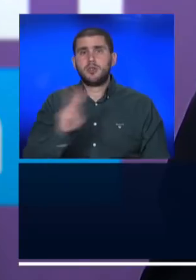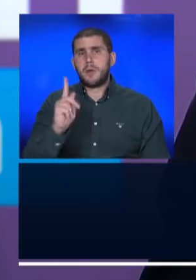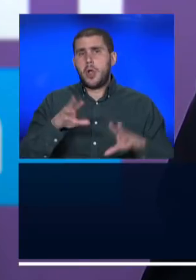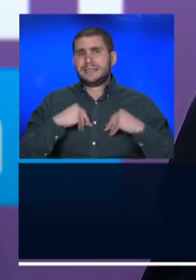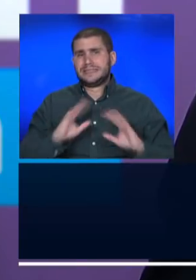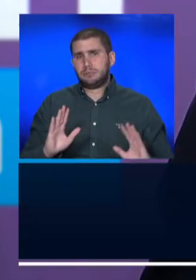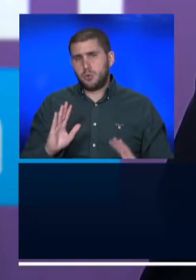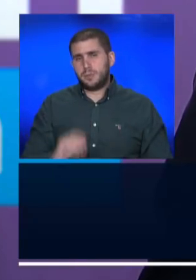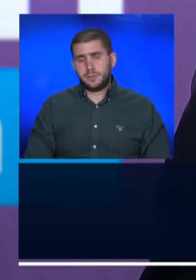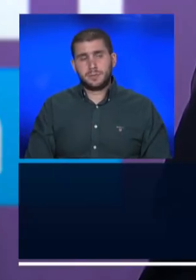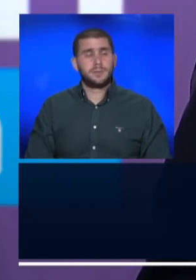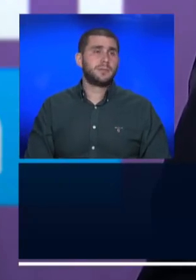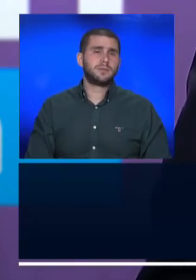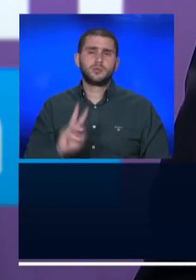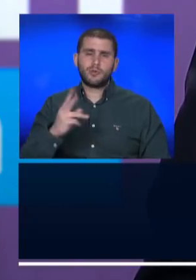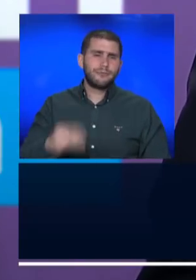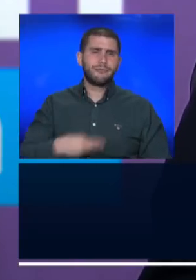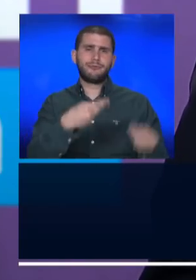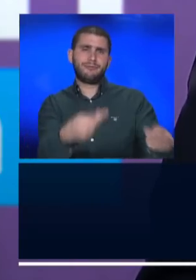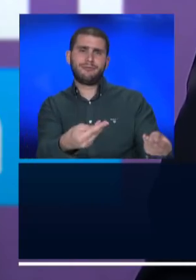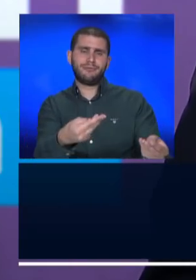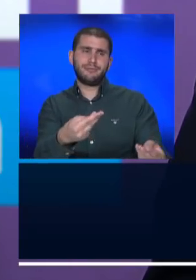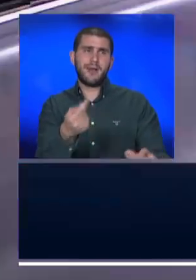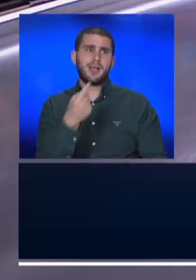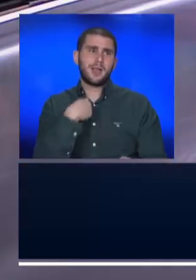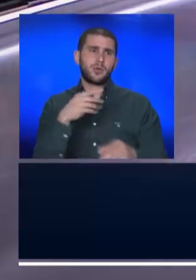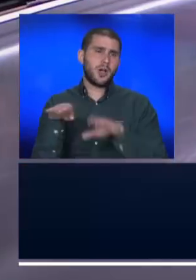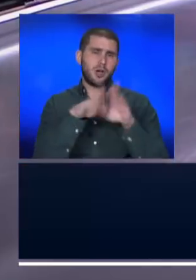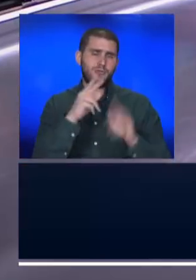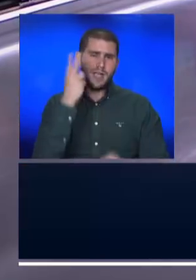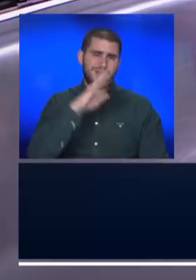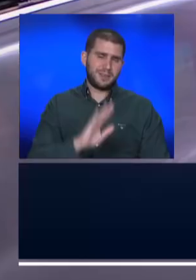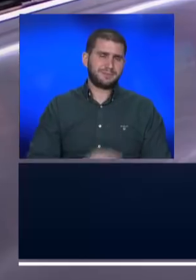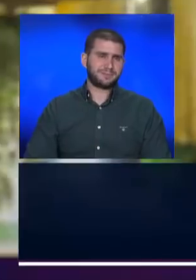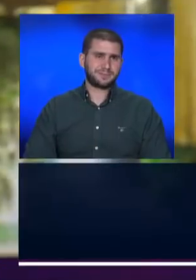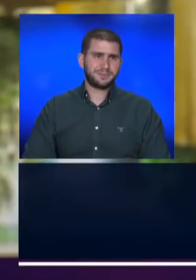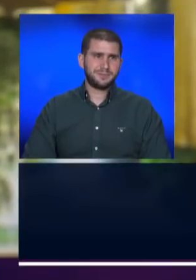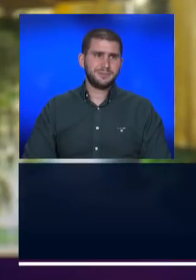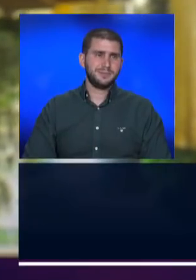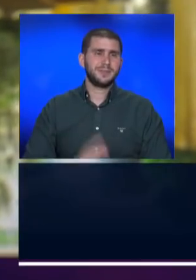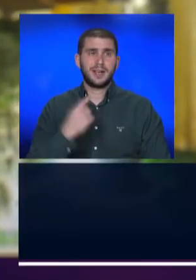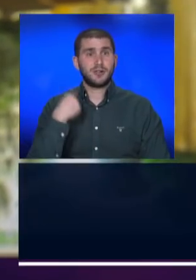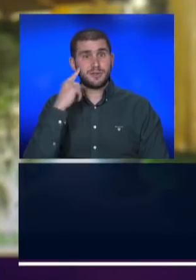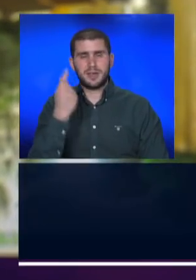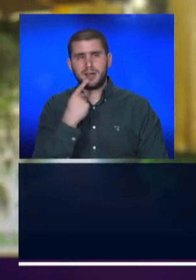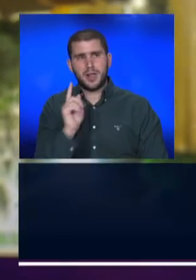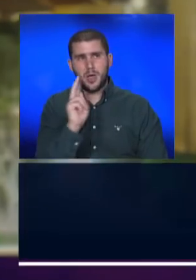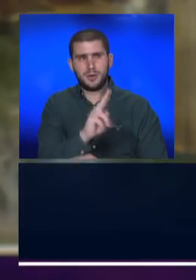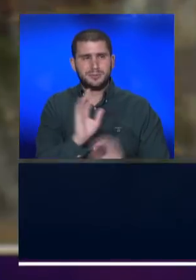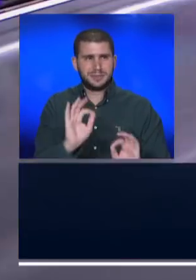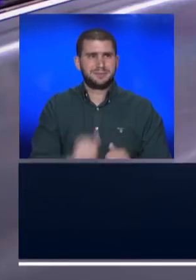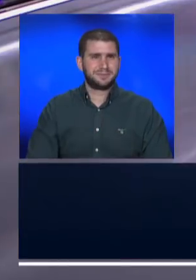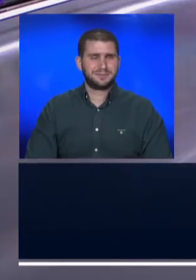ישלפו אותו שוב. אוקיי, אז אנחנו מיושרי כבר. מעולה. נראה... חששתי שיש אלוף שאמר לך על משהו לא אמיתי. לא, עוד לא אמרת אם אתה